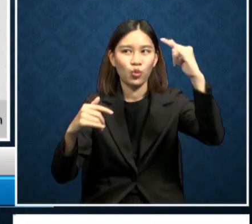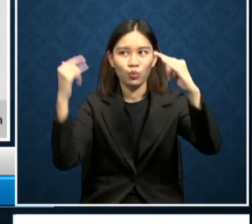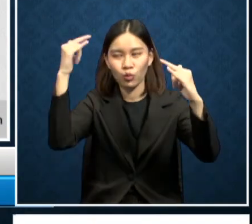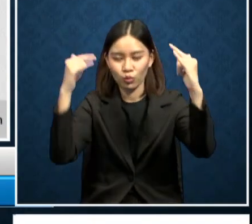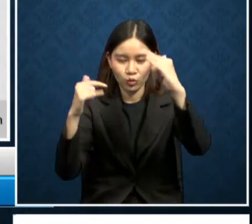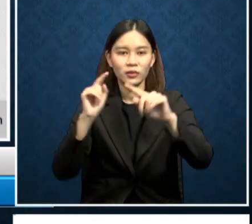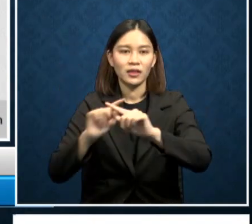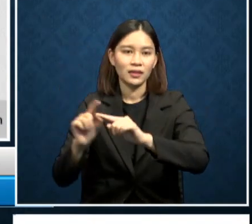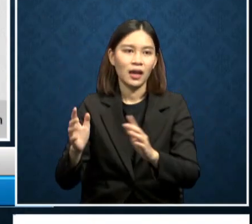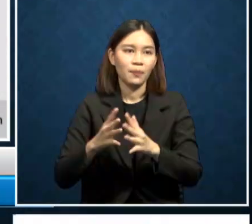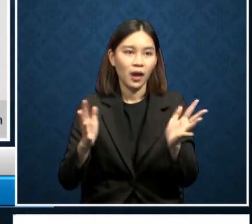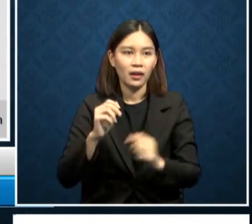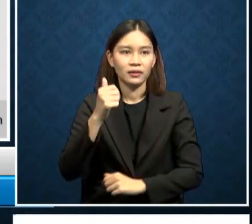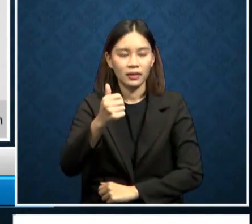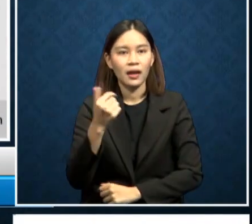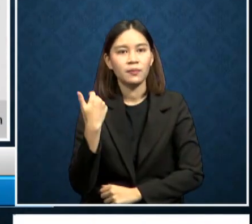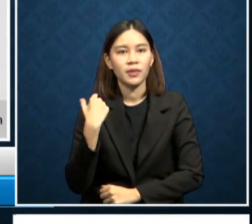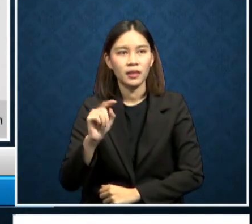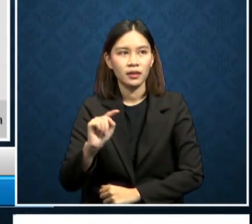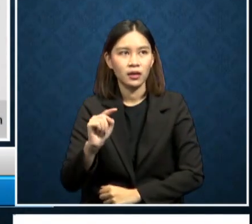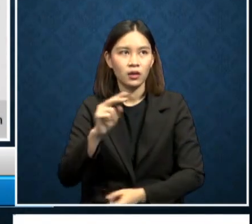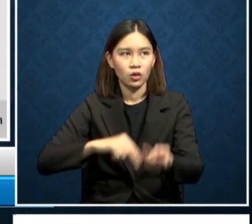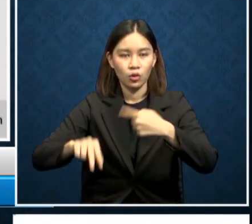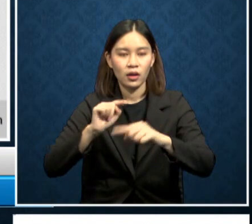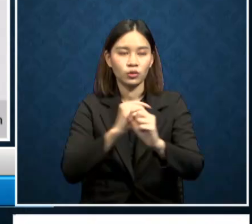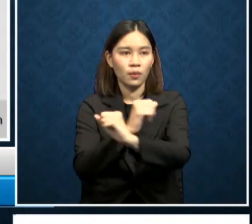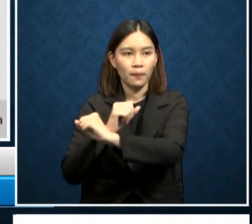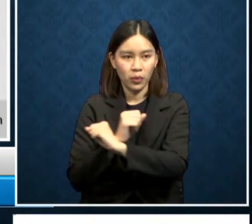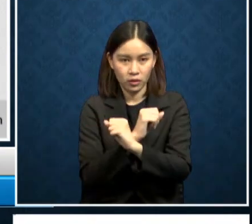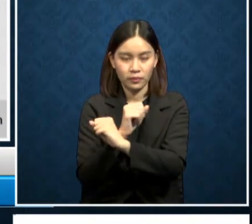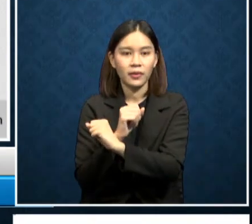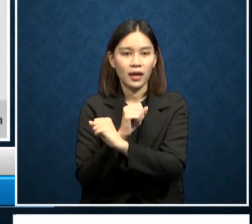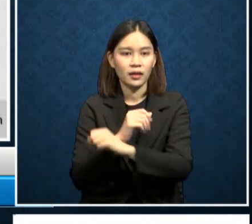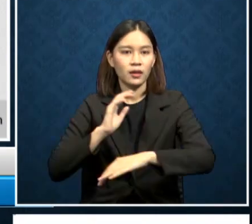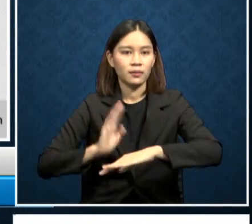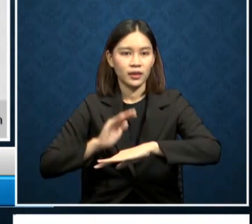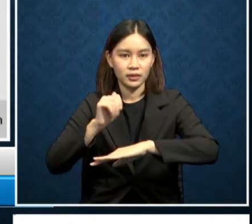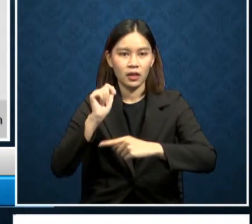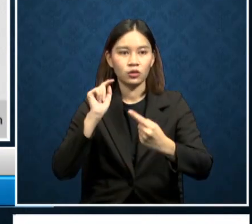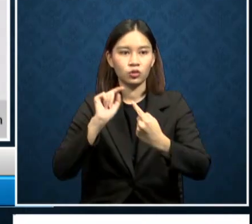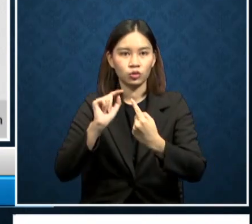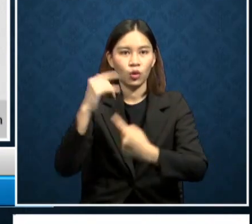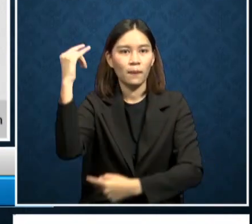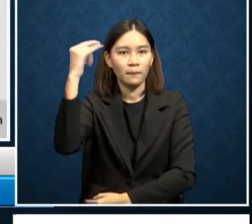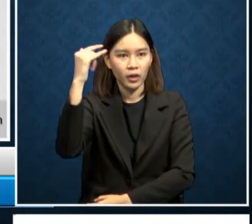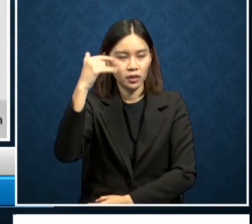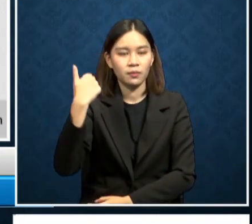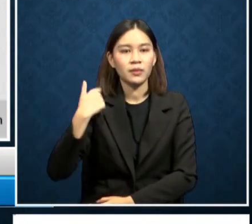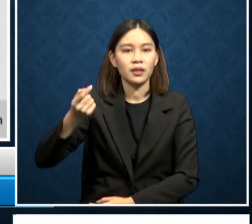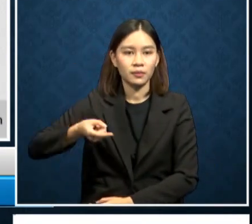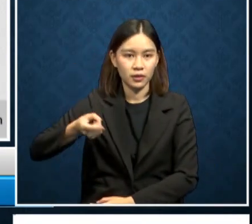เพิ่มขึ้นในขณะเดียวกันก็ยังรักษาความปลอดภัยและประสิทธิภาพในด้านการบินยังคง